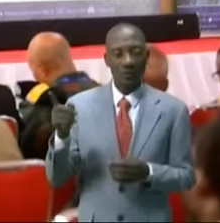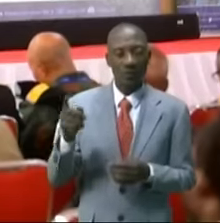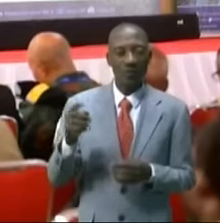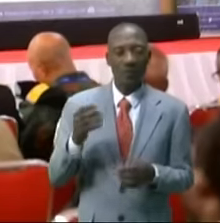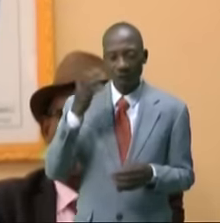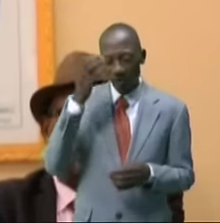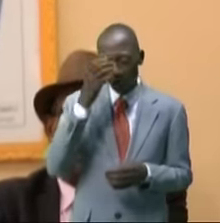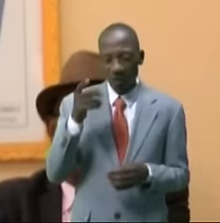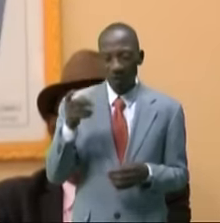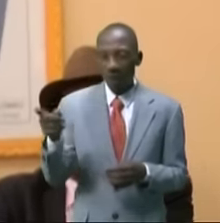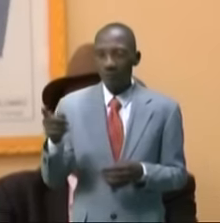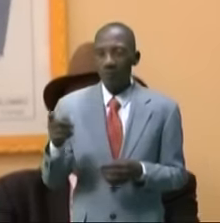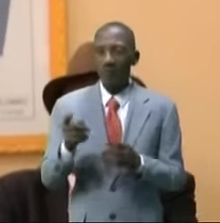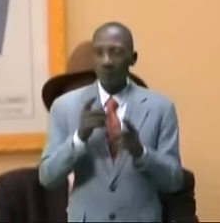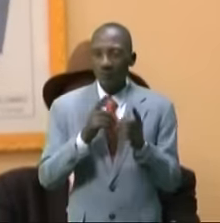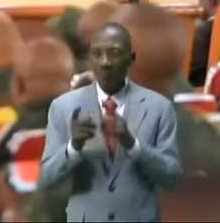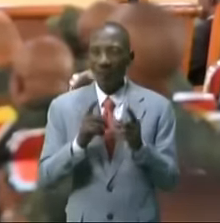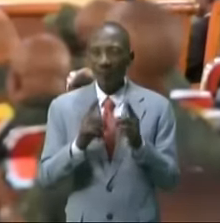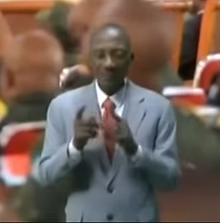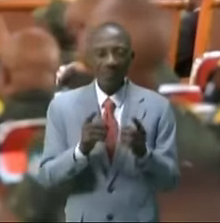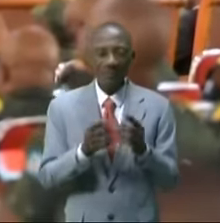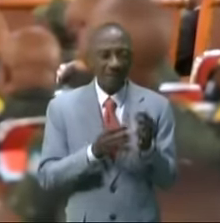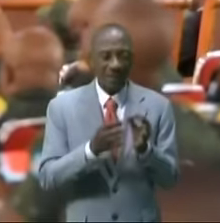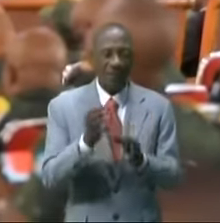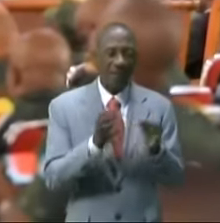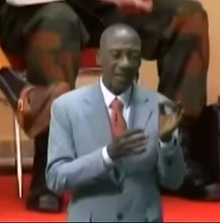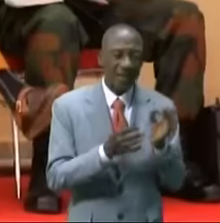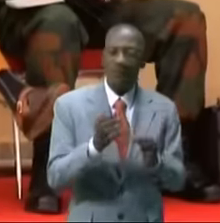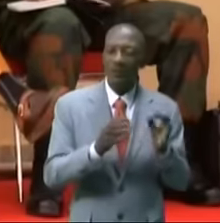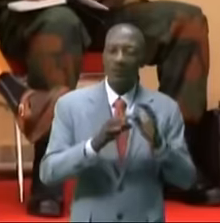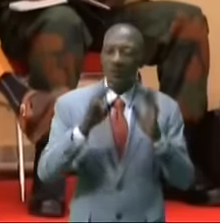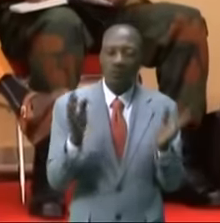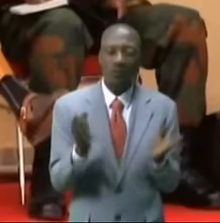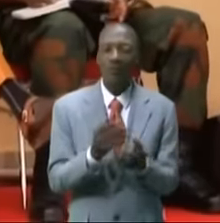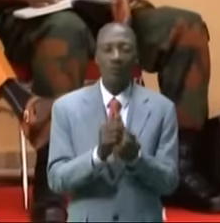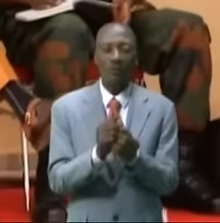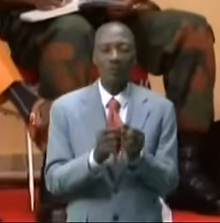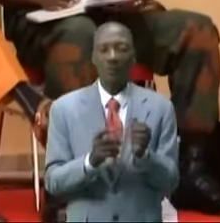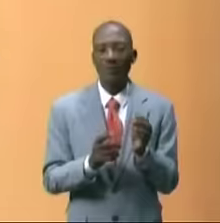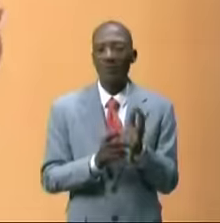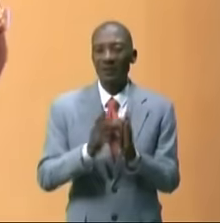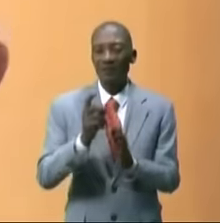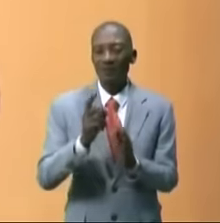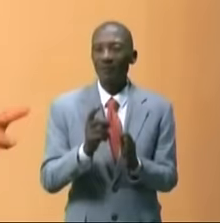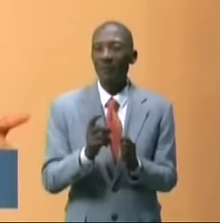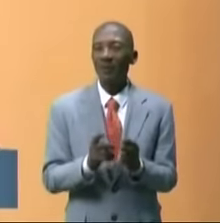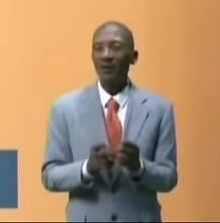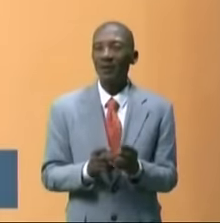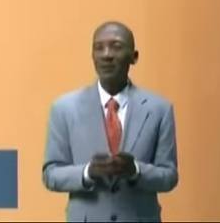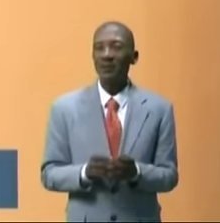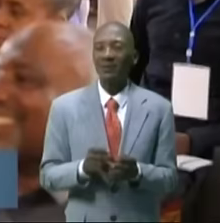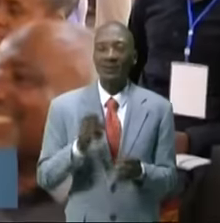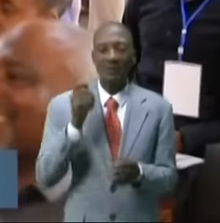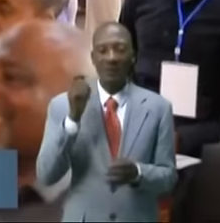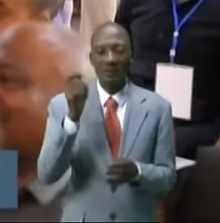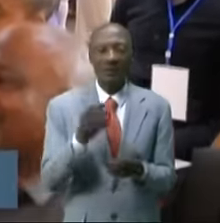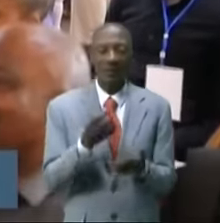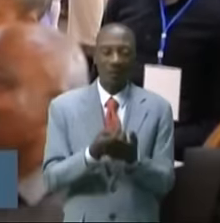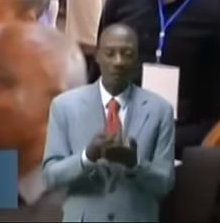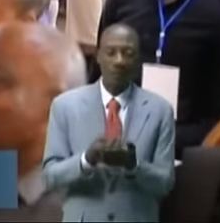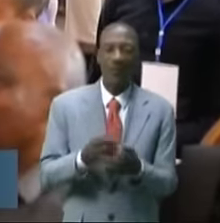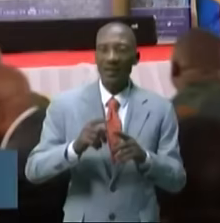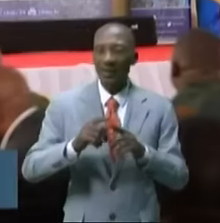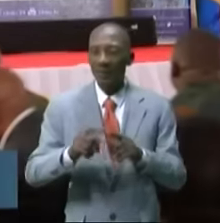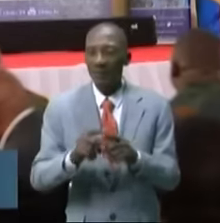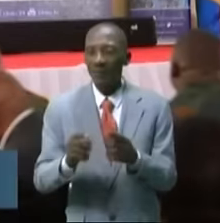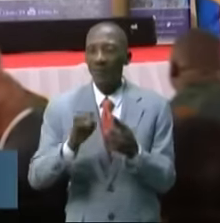portent sur 6 axes majeurs. La gouvernance sécuritaire, économique, alimentaire, sanitaire,